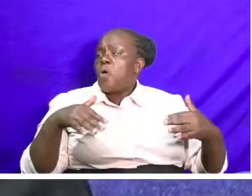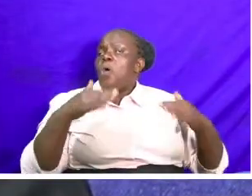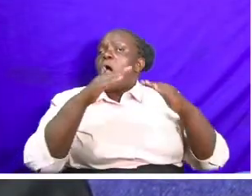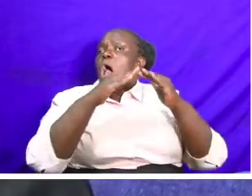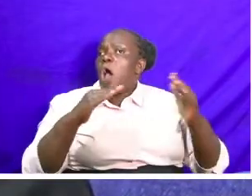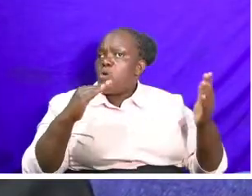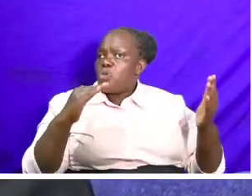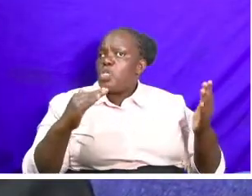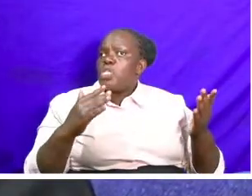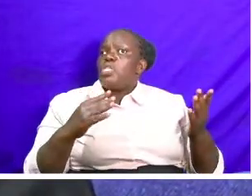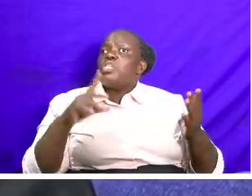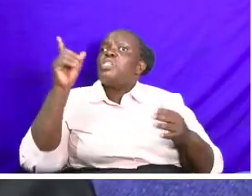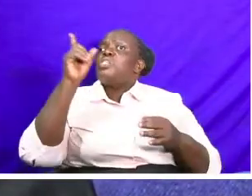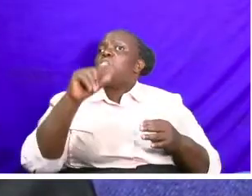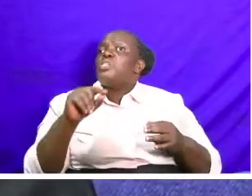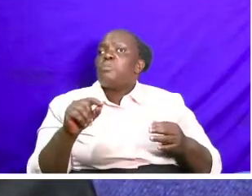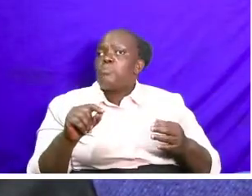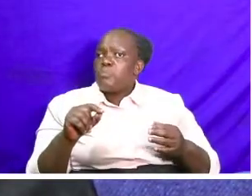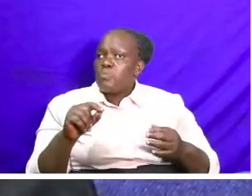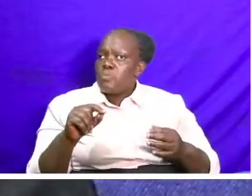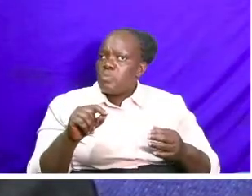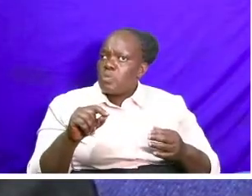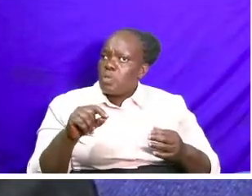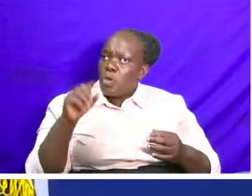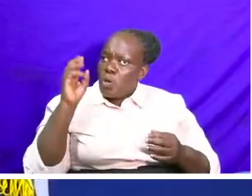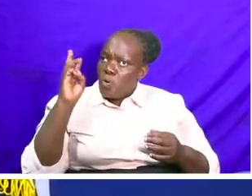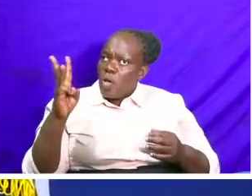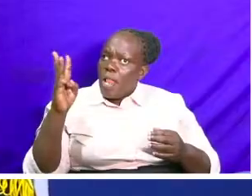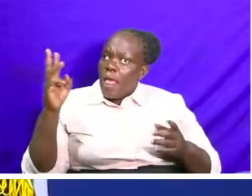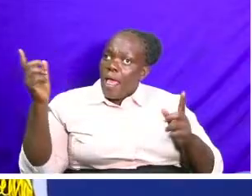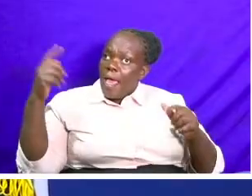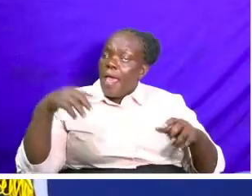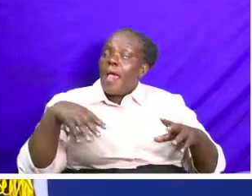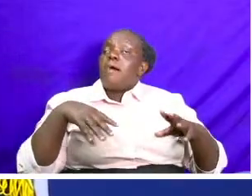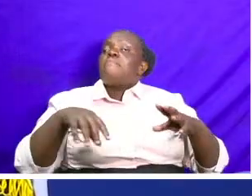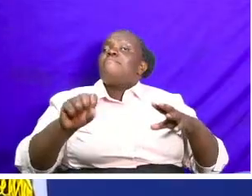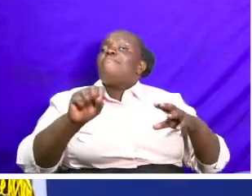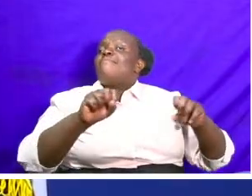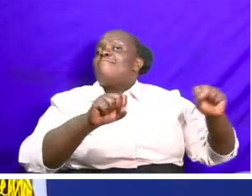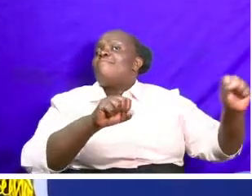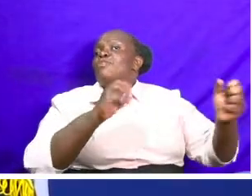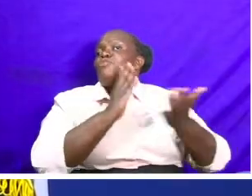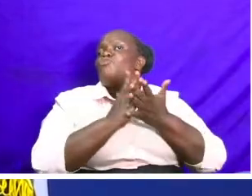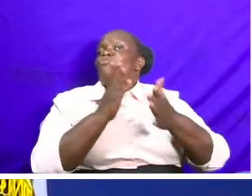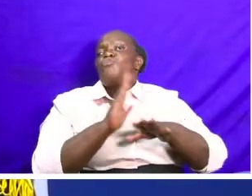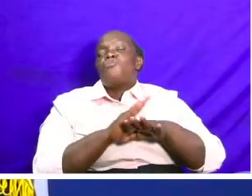ni za bei nafuu watakuja kunyang'anywa. Hilo sio jambo la ukweli.